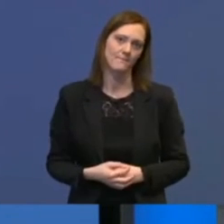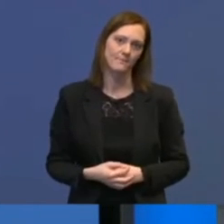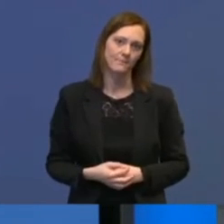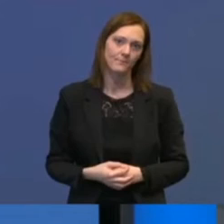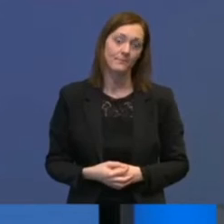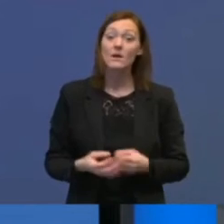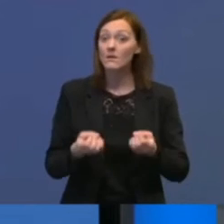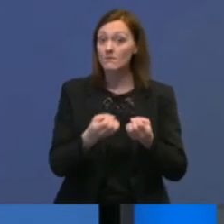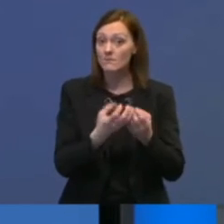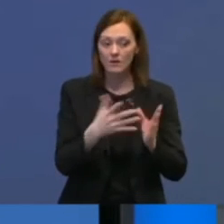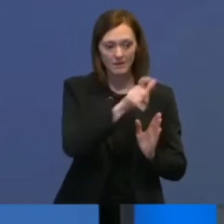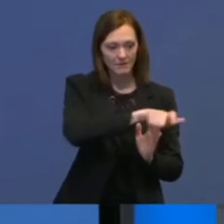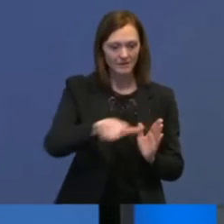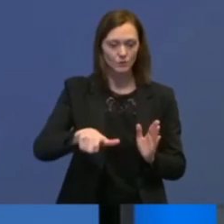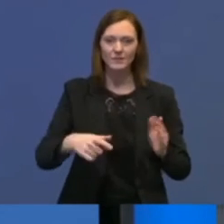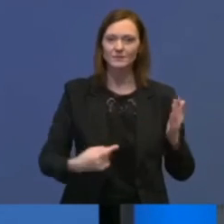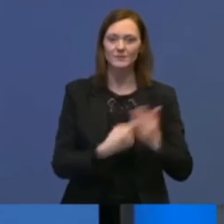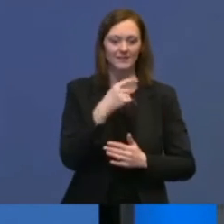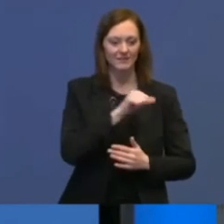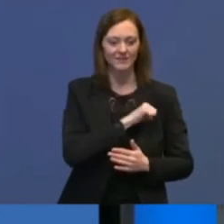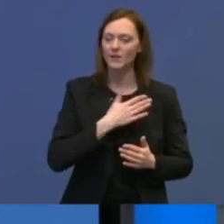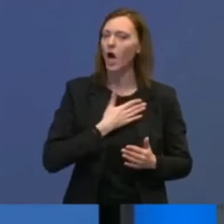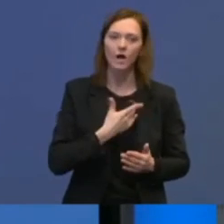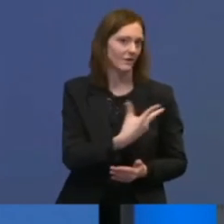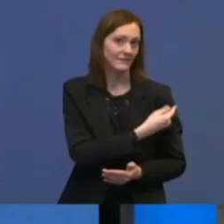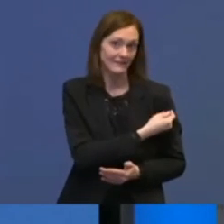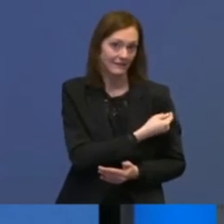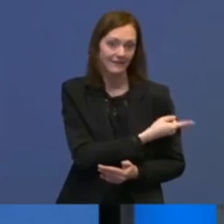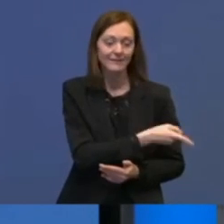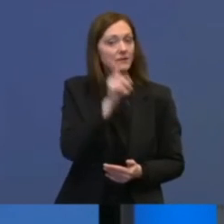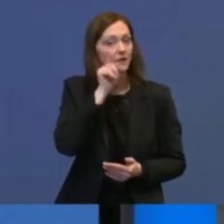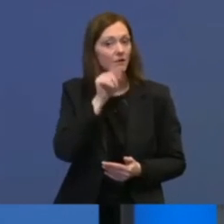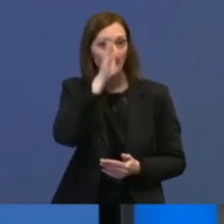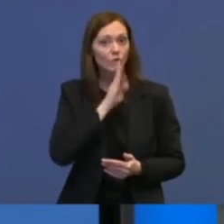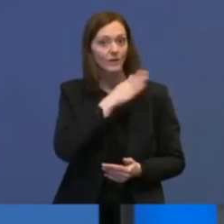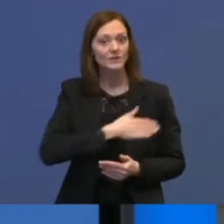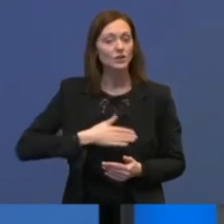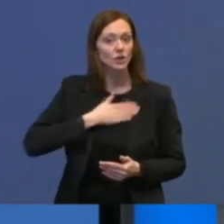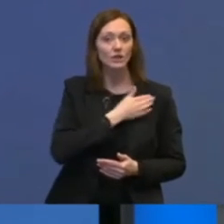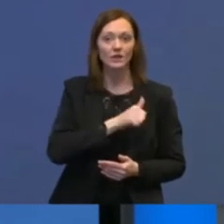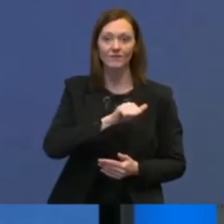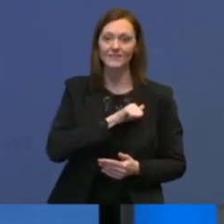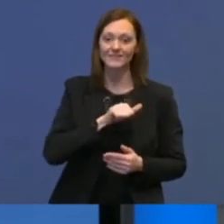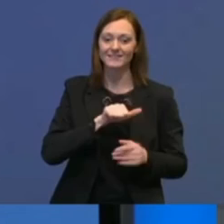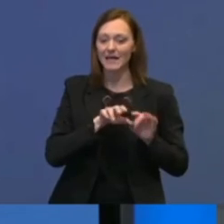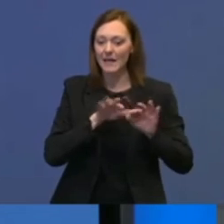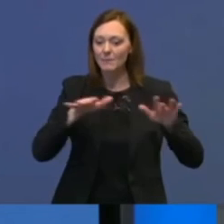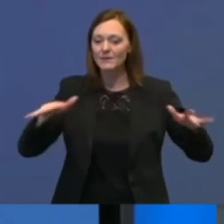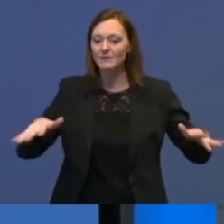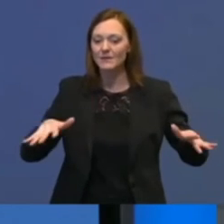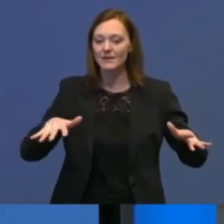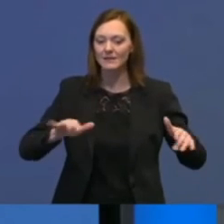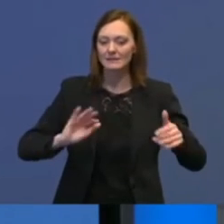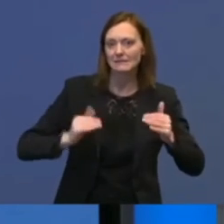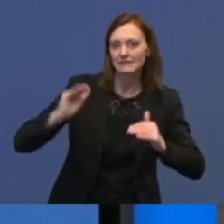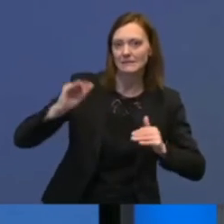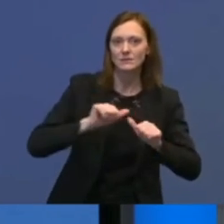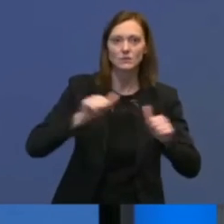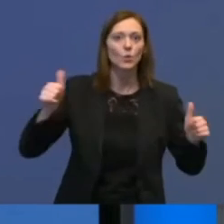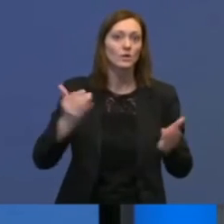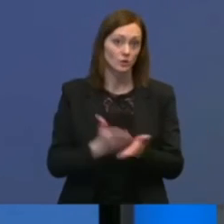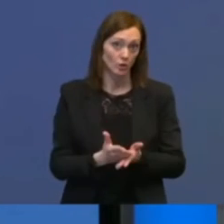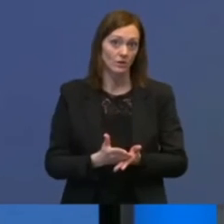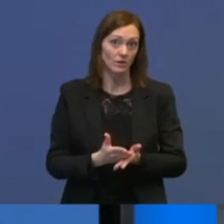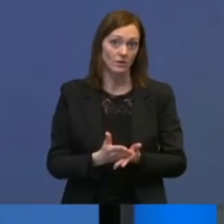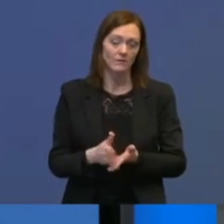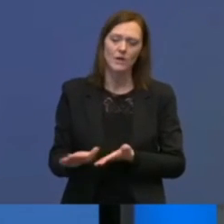kwa kale waayos samba bada kuma xoog badna. Dad badan gara haan kuwa an talalein aya siwein uu, chirrenkara